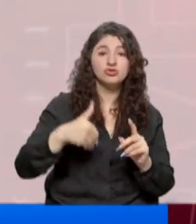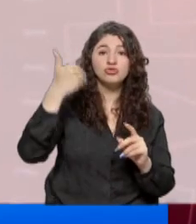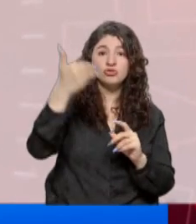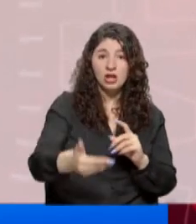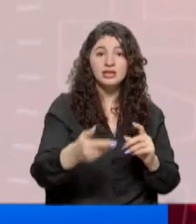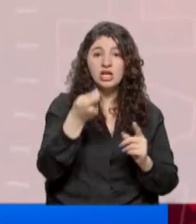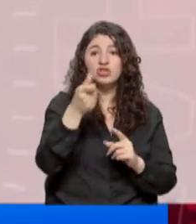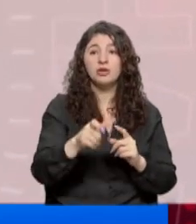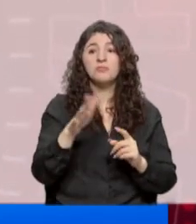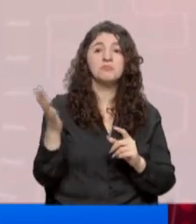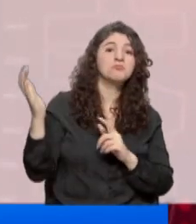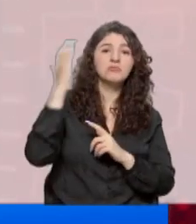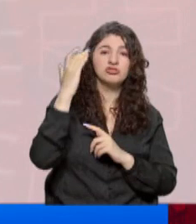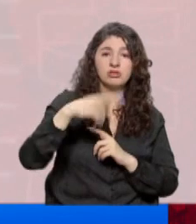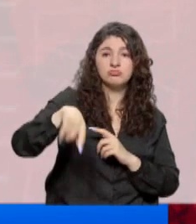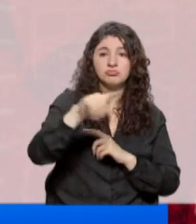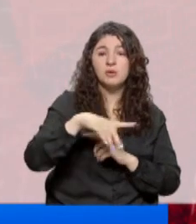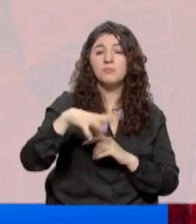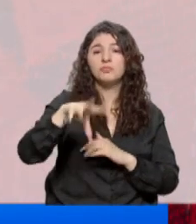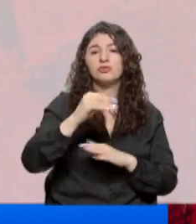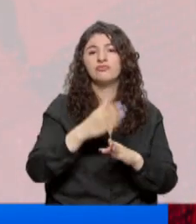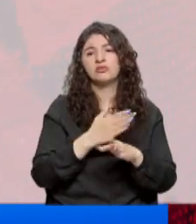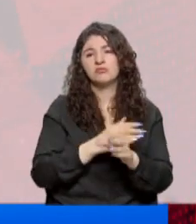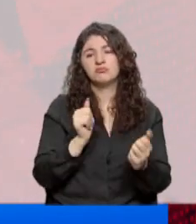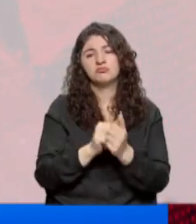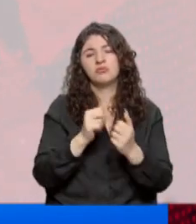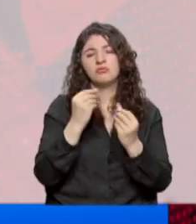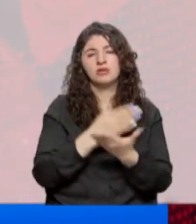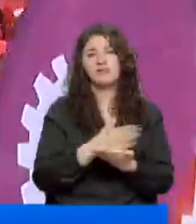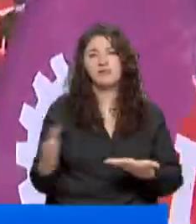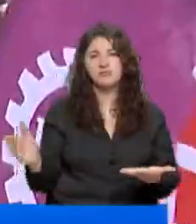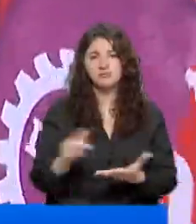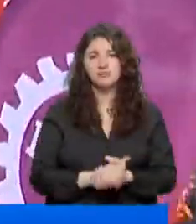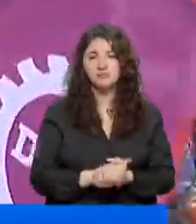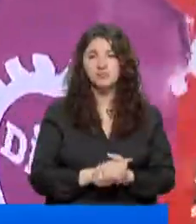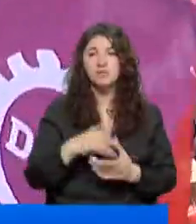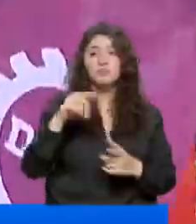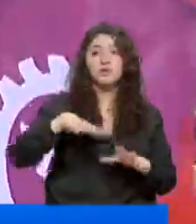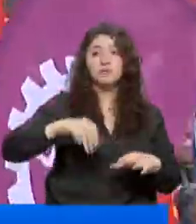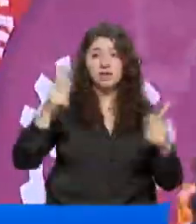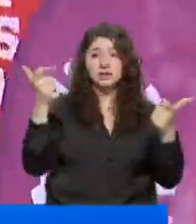sonra da işçilerimiz başta olmak üzere bütün Vatandaşlarımızın yanında olmayı sürdüreceğiz